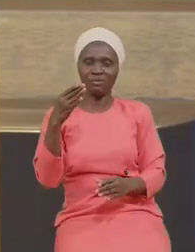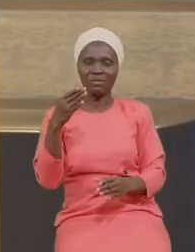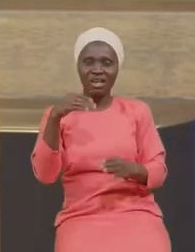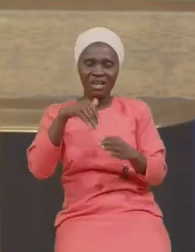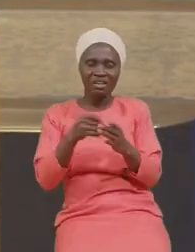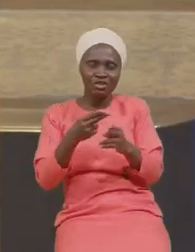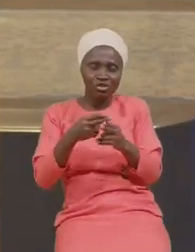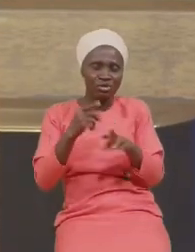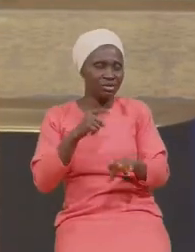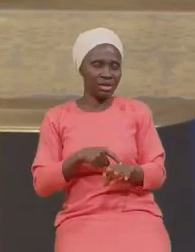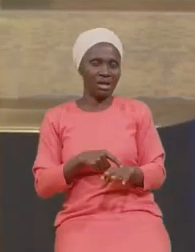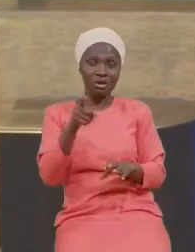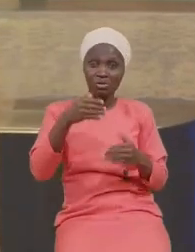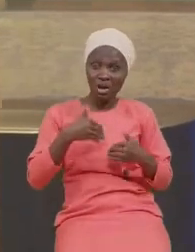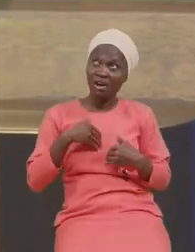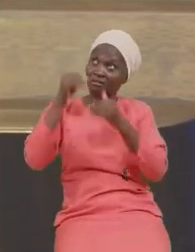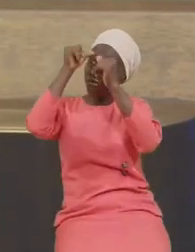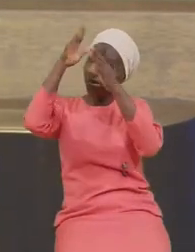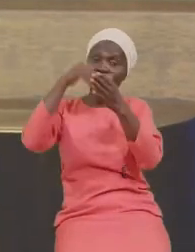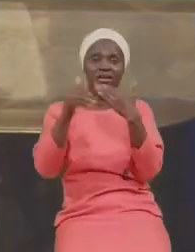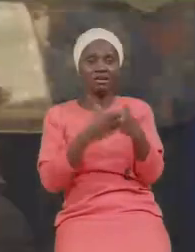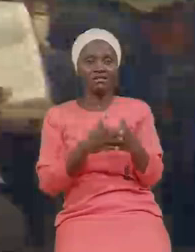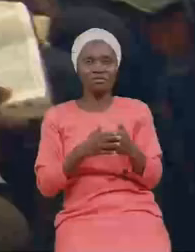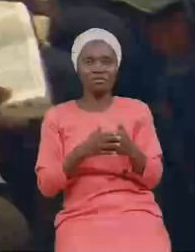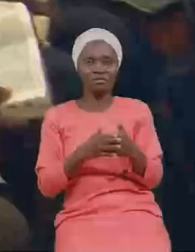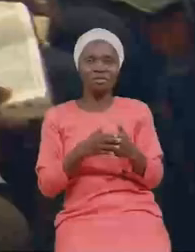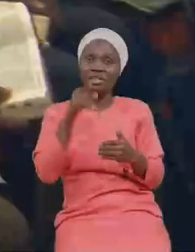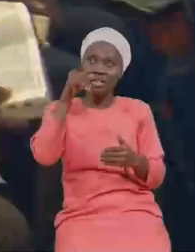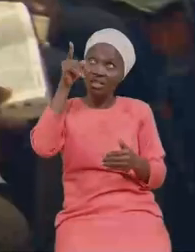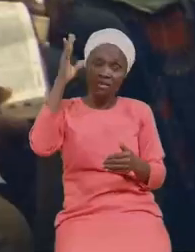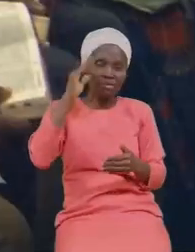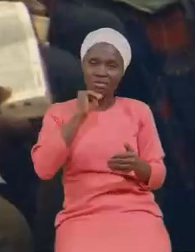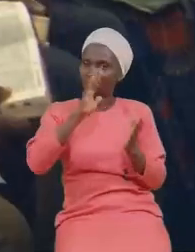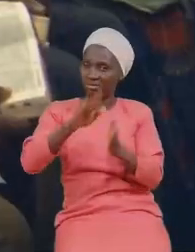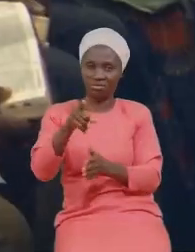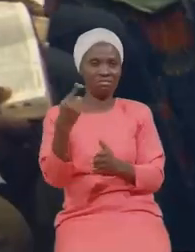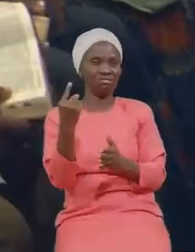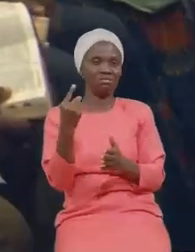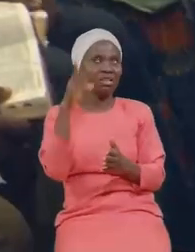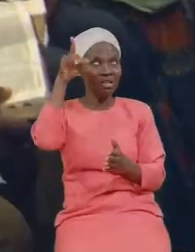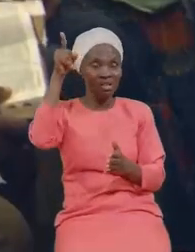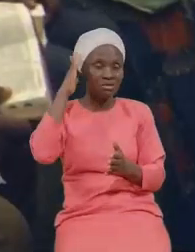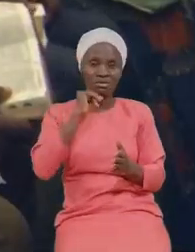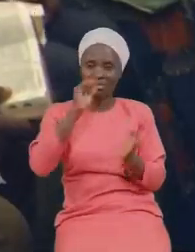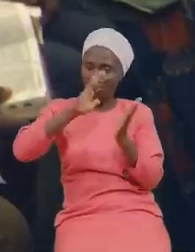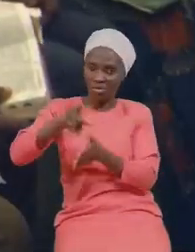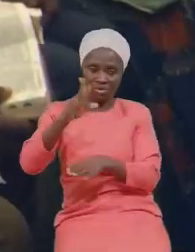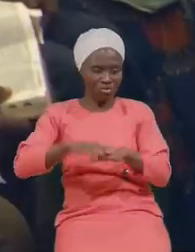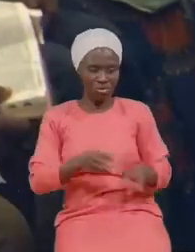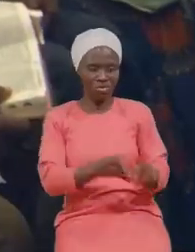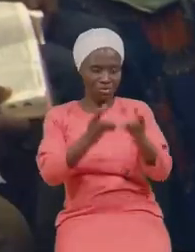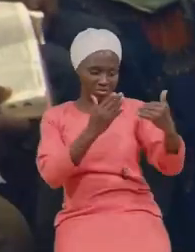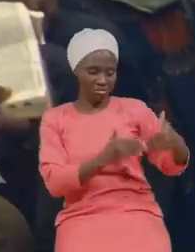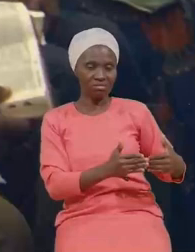vous avez un père au ciel il ne vous délaissera pas il ne vous abandonnera pas au bord du chemin